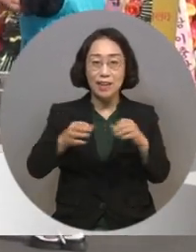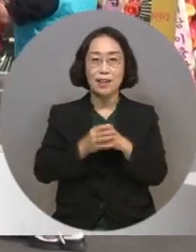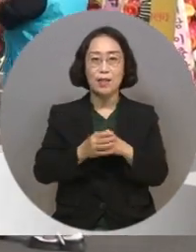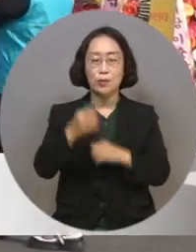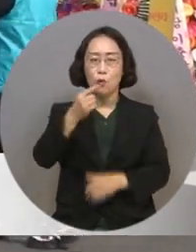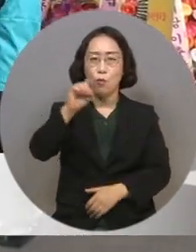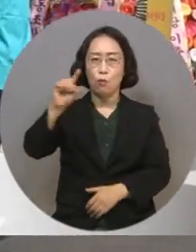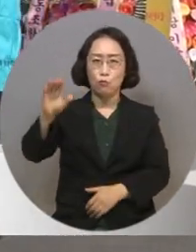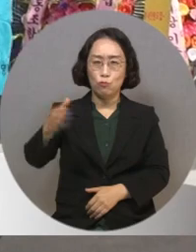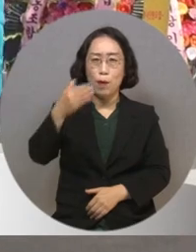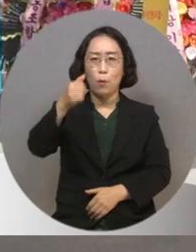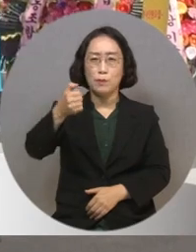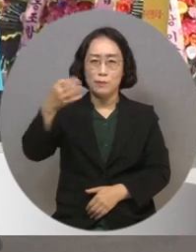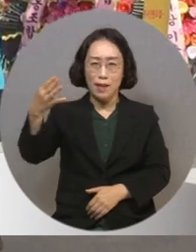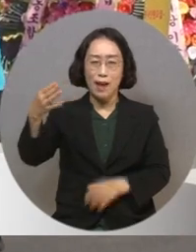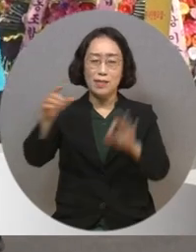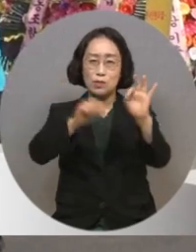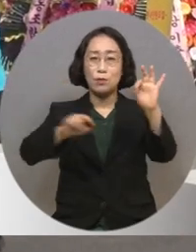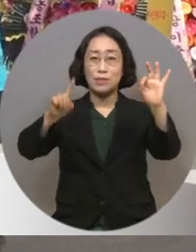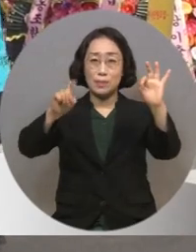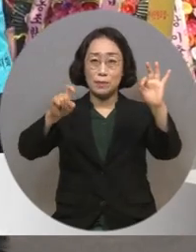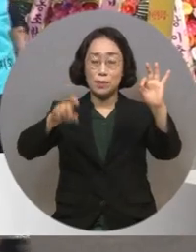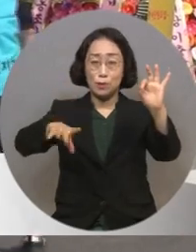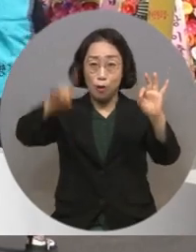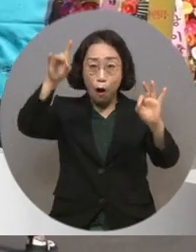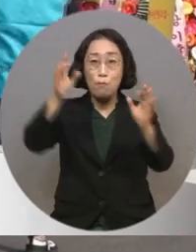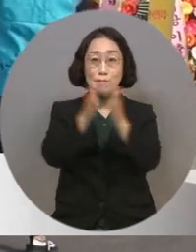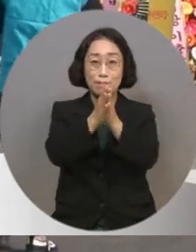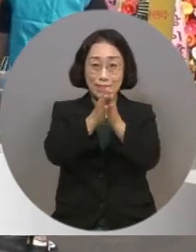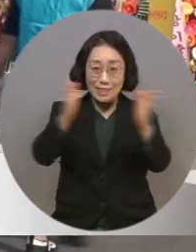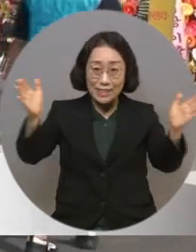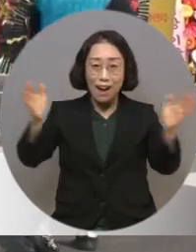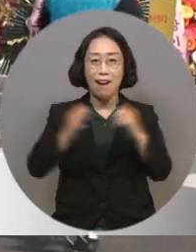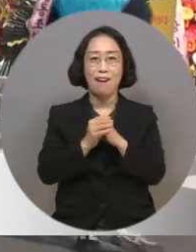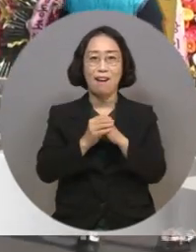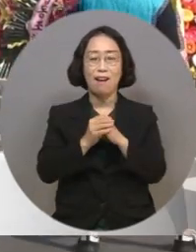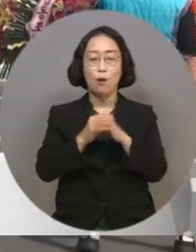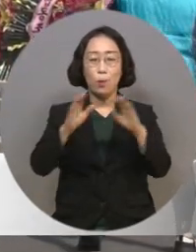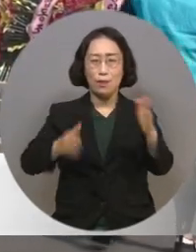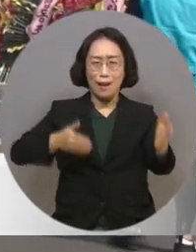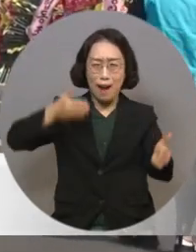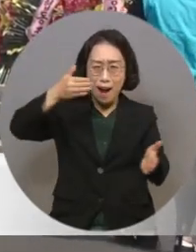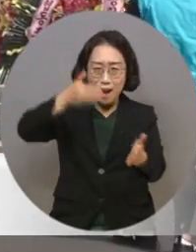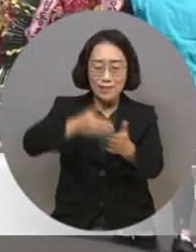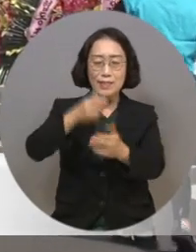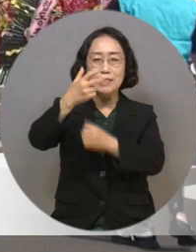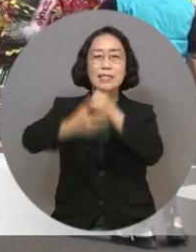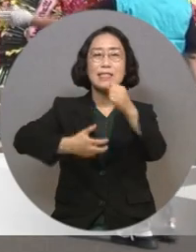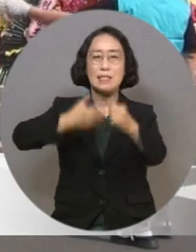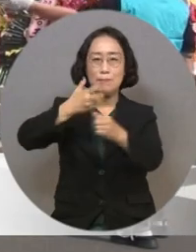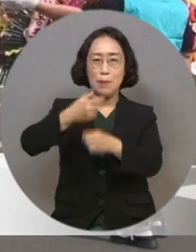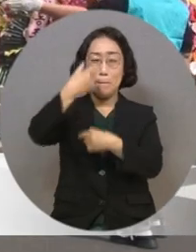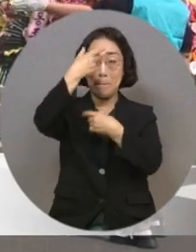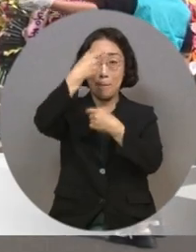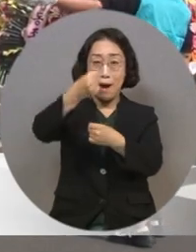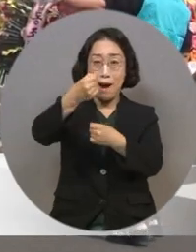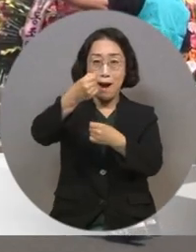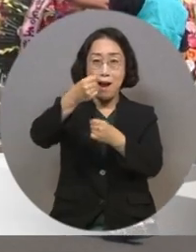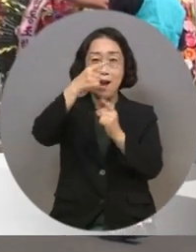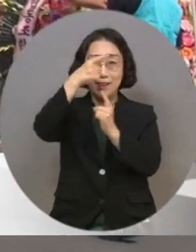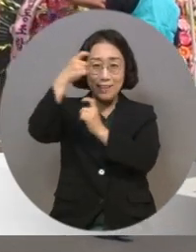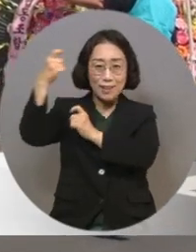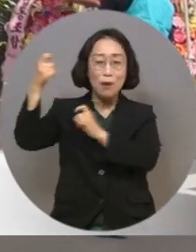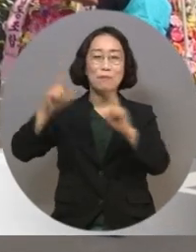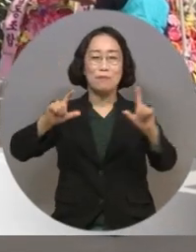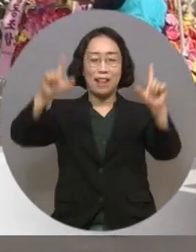1954년도 10월 11일 날 설립된 후 오늘의 날이 70주년 되는 뜻깊은